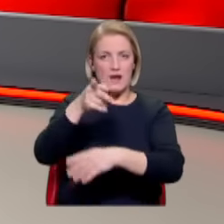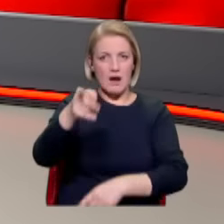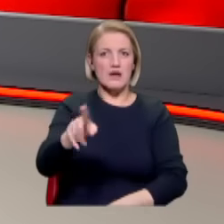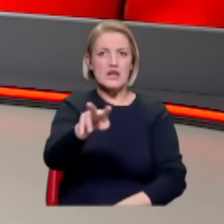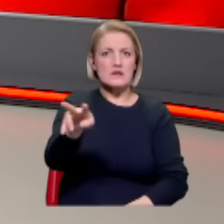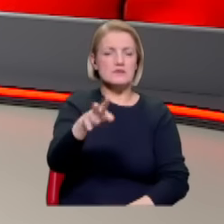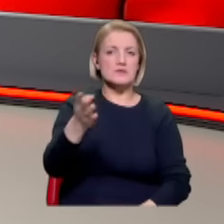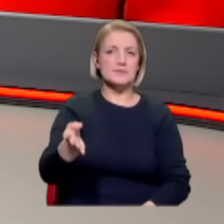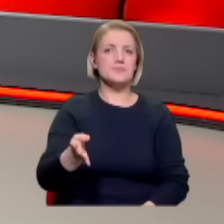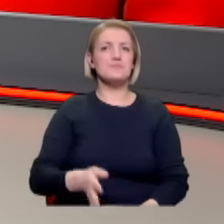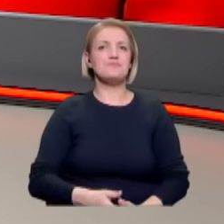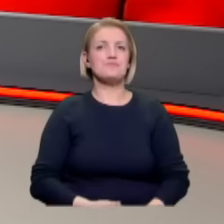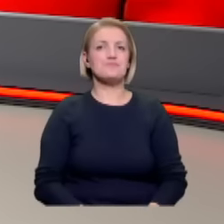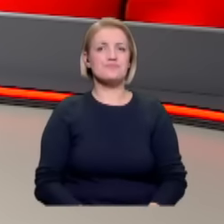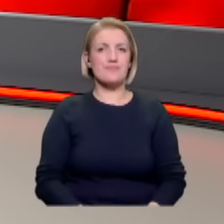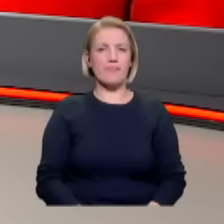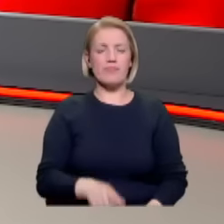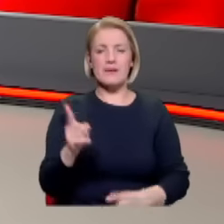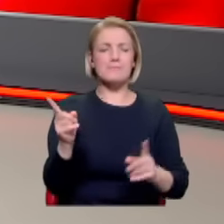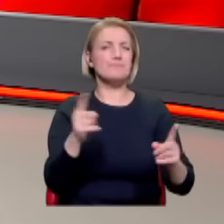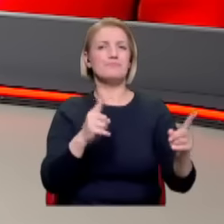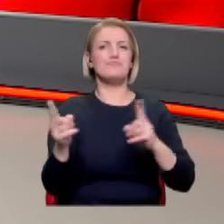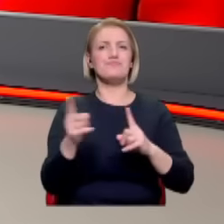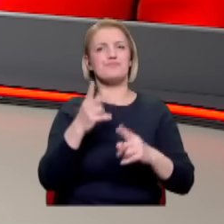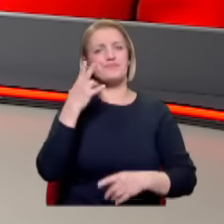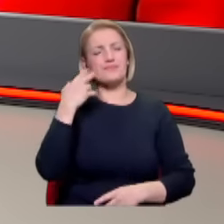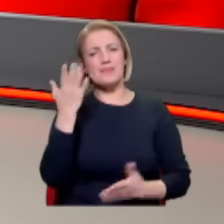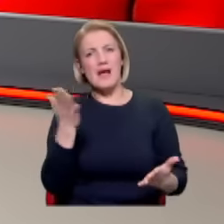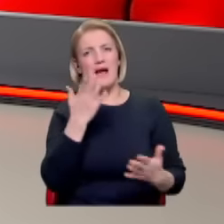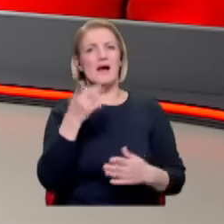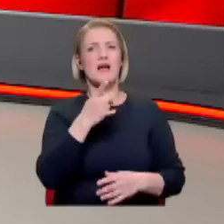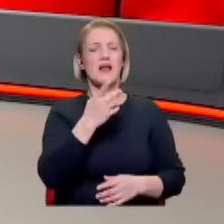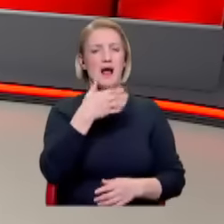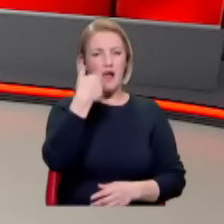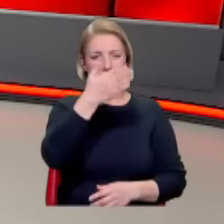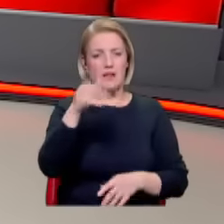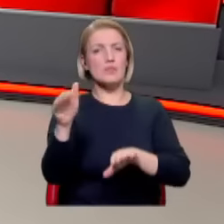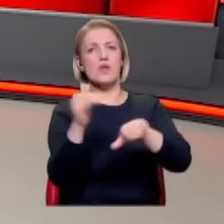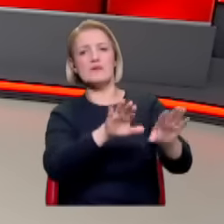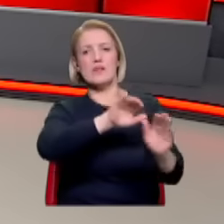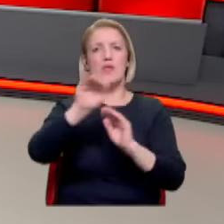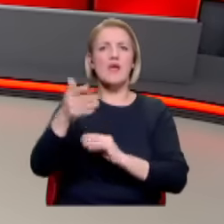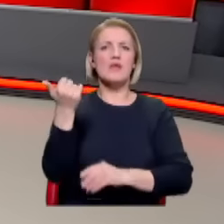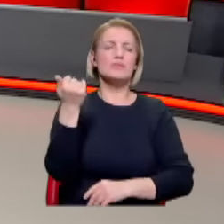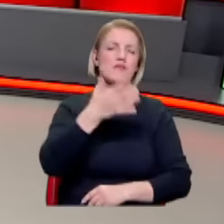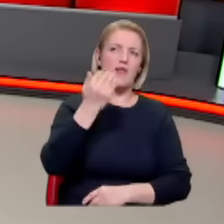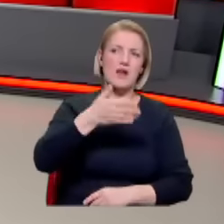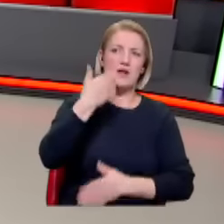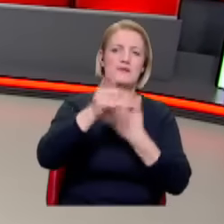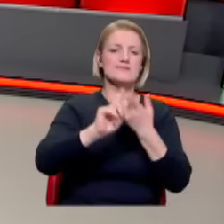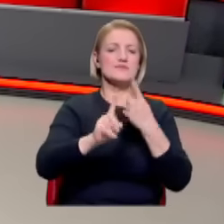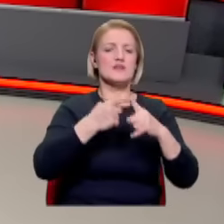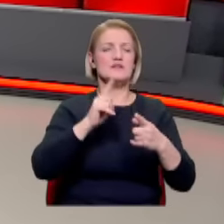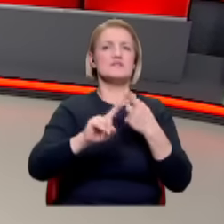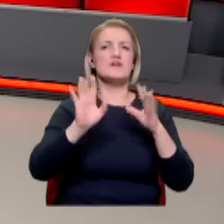zaten. O birbirlerinin efendim her sözünün arkasında olduklarını da defalarca söylediler sonraki zamanda. Siyasi